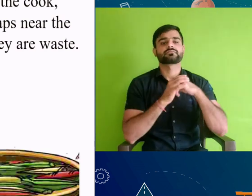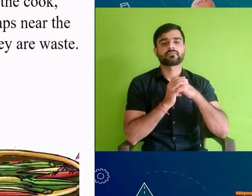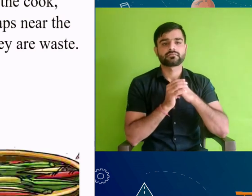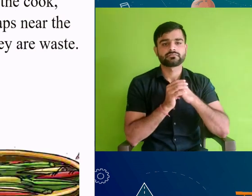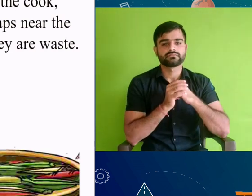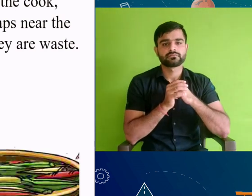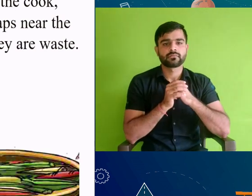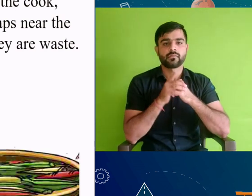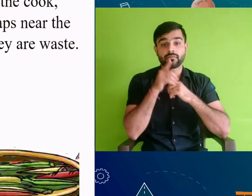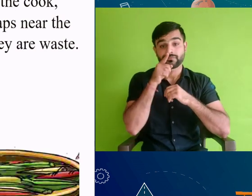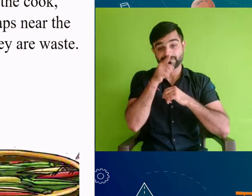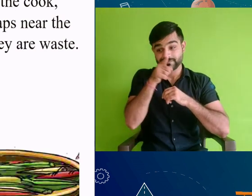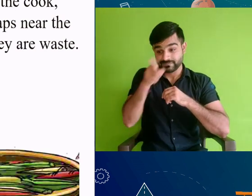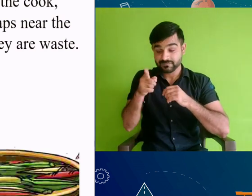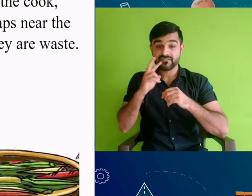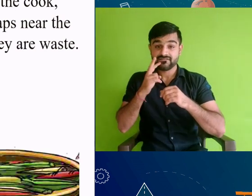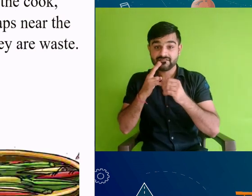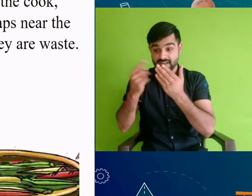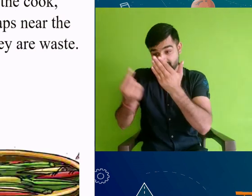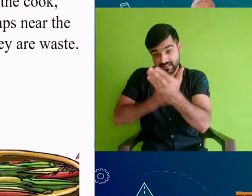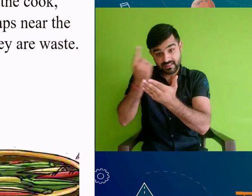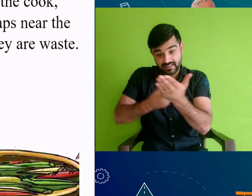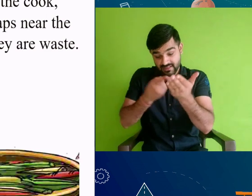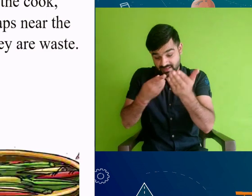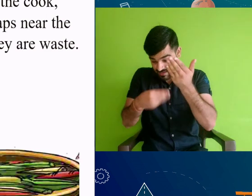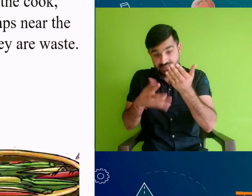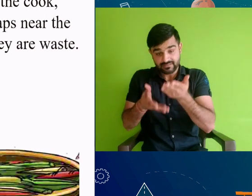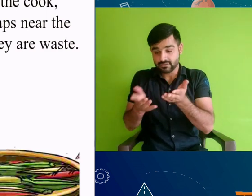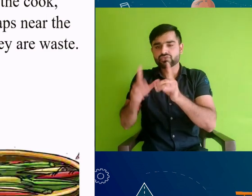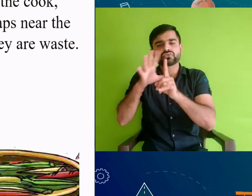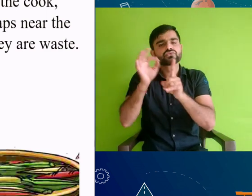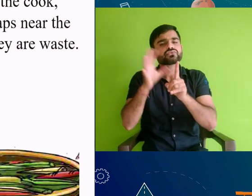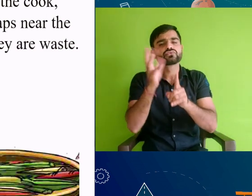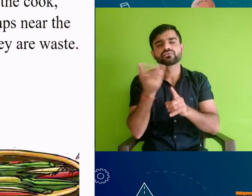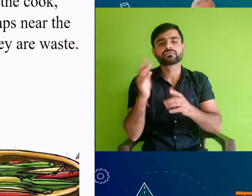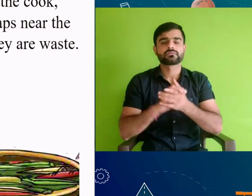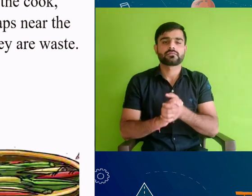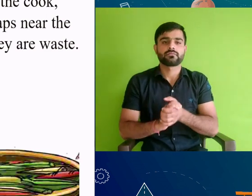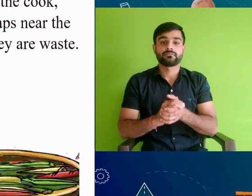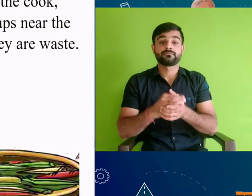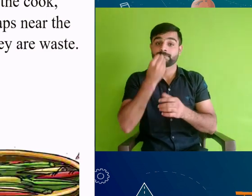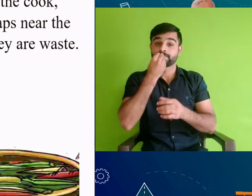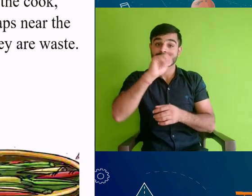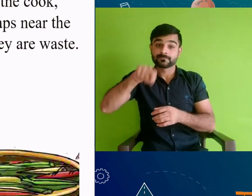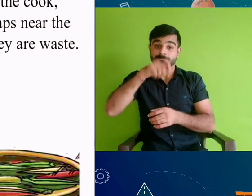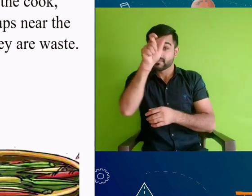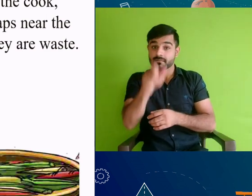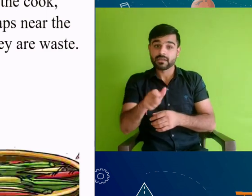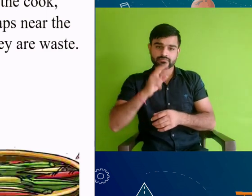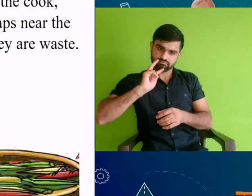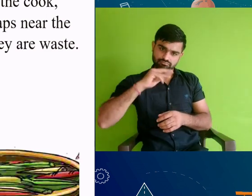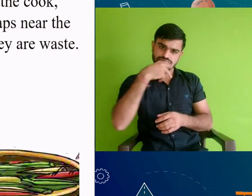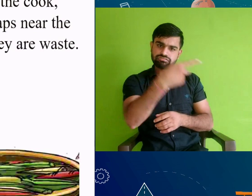कि आप इन वेजिटेबल स्क्रैप्स का क्या करने वाले हैं। द कुक रिप्लाइड, दे